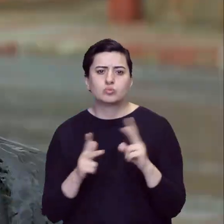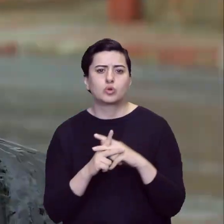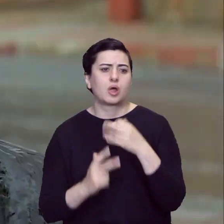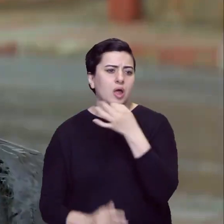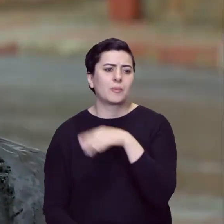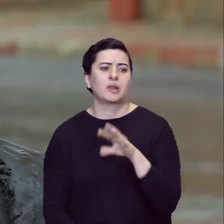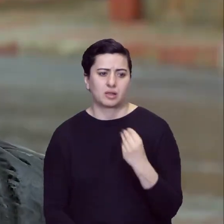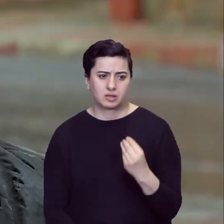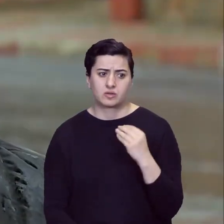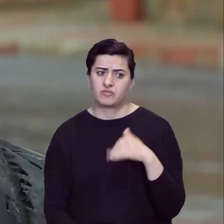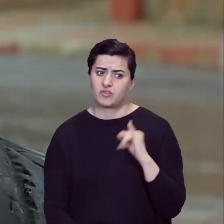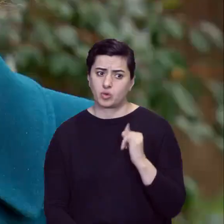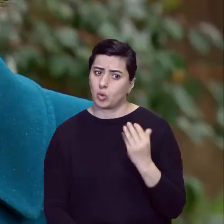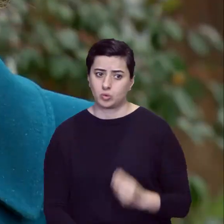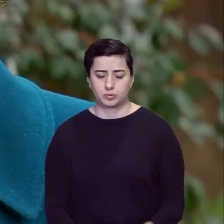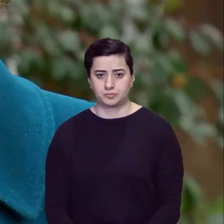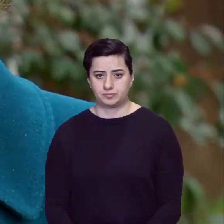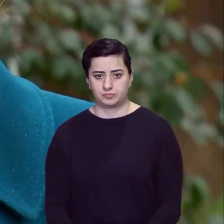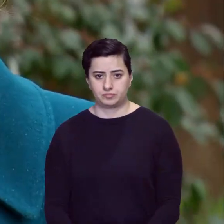vermemekle iyi yaptım. İşler daha da karışırdı.